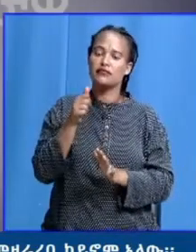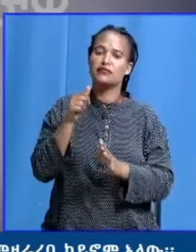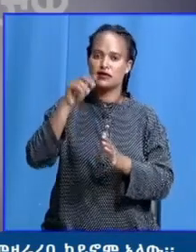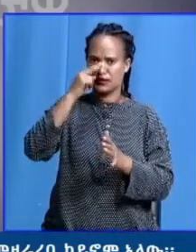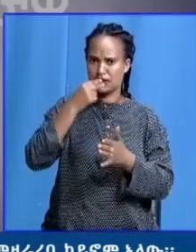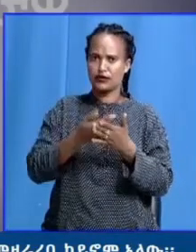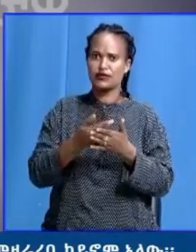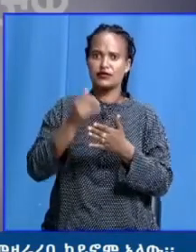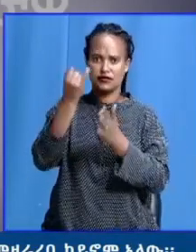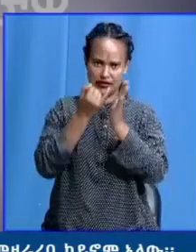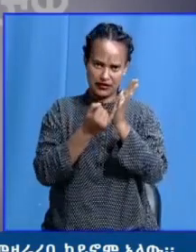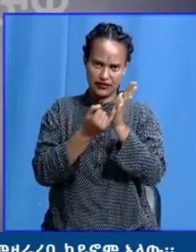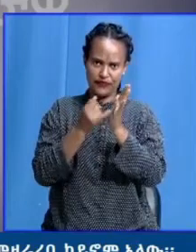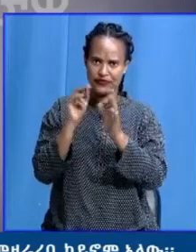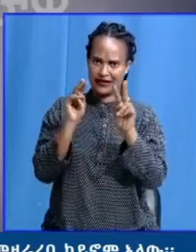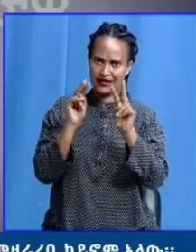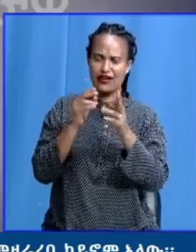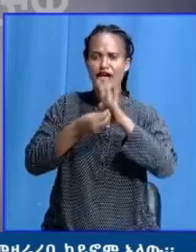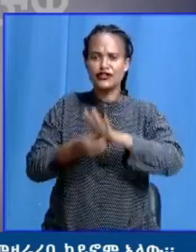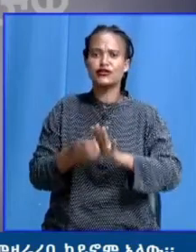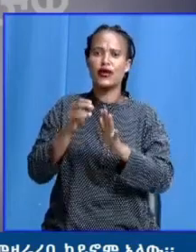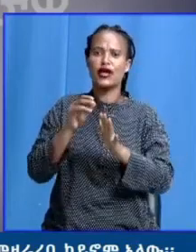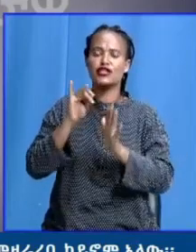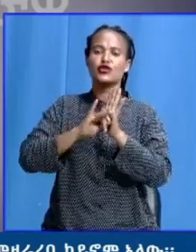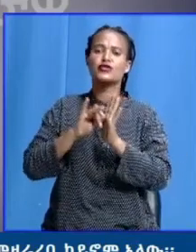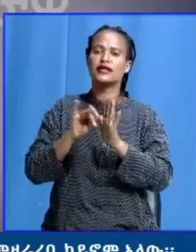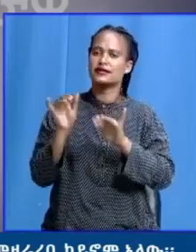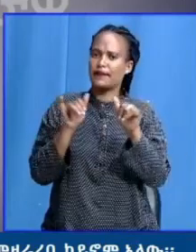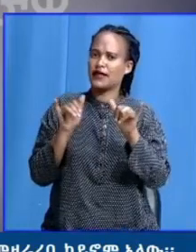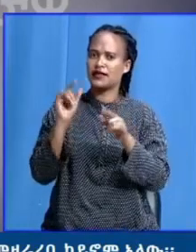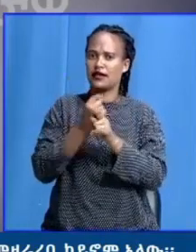ህፃውንቲ ዝተሰኣለዎ ምስሊ ክልተ ፋሽታውያን ጀኖሳይደራት